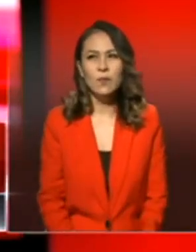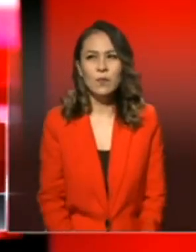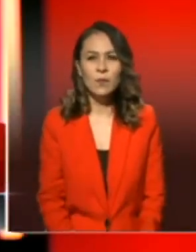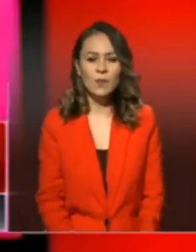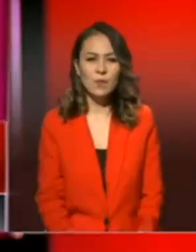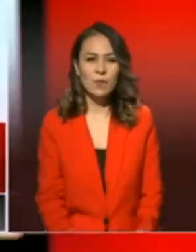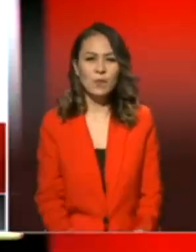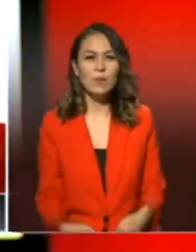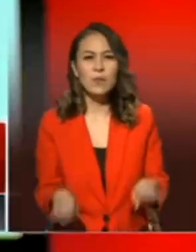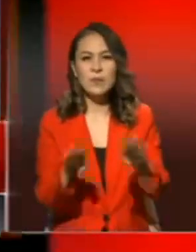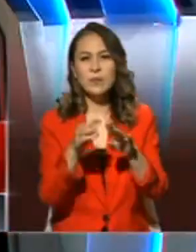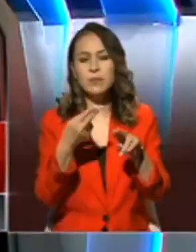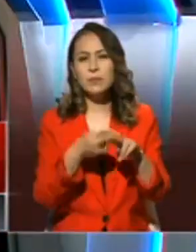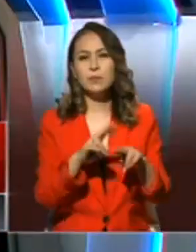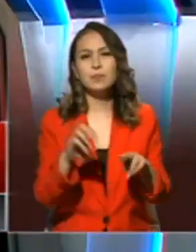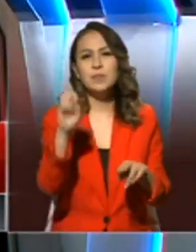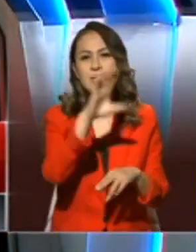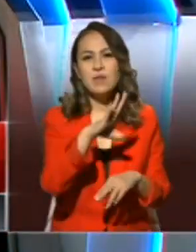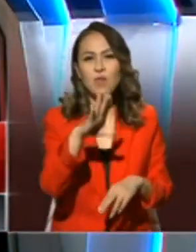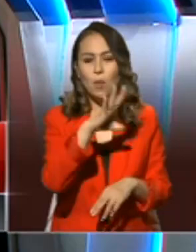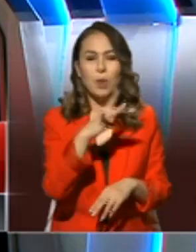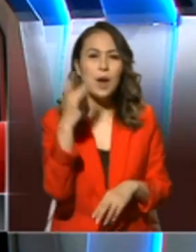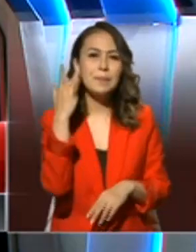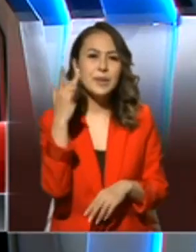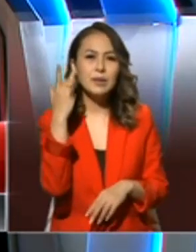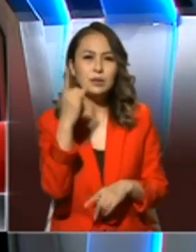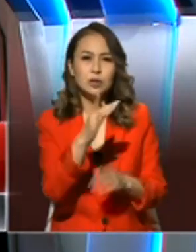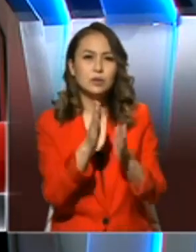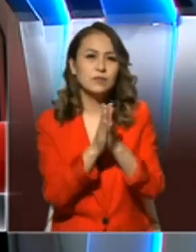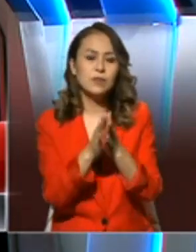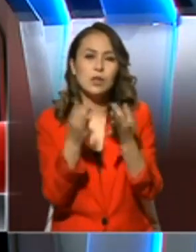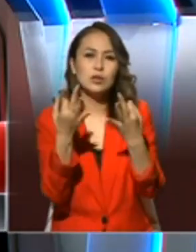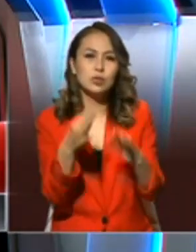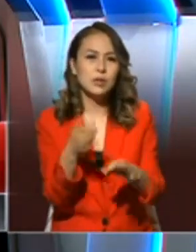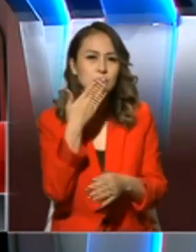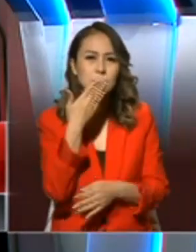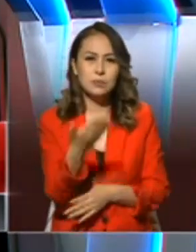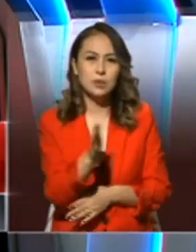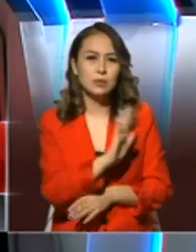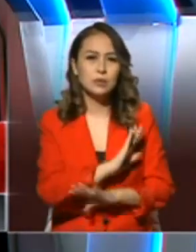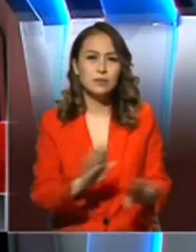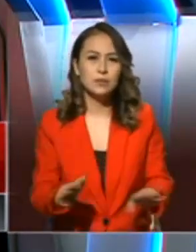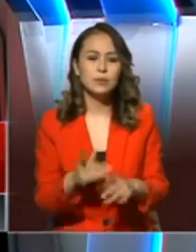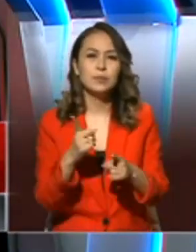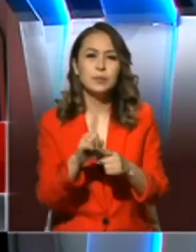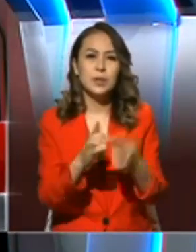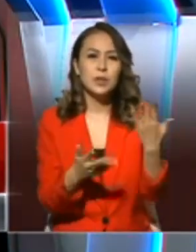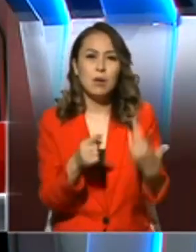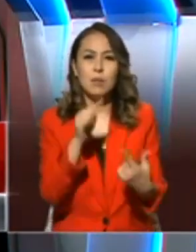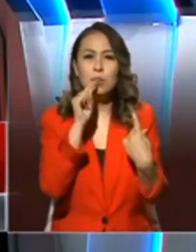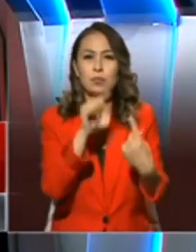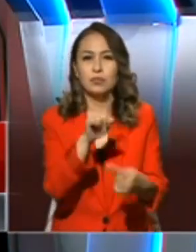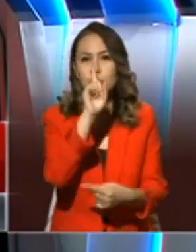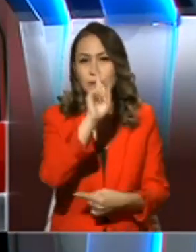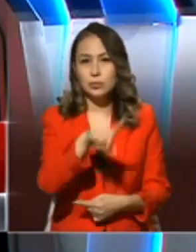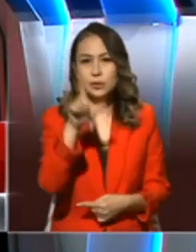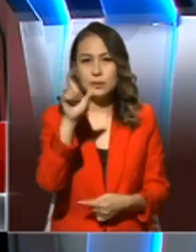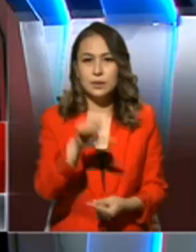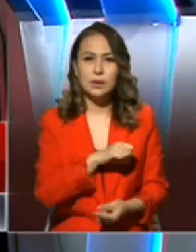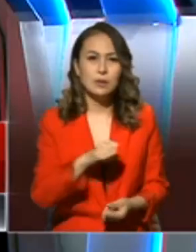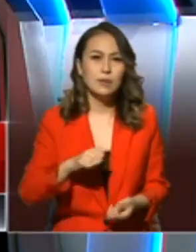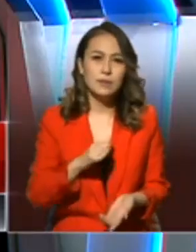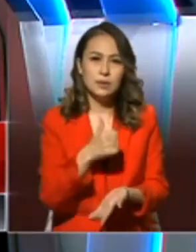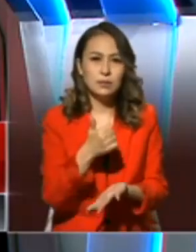Соны айтып отырмын, бізде Европада, Америкада олар тұрғызуын сұрамайды. Себебі ол келісім, яғни оны қарсы болмаса, демек